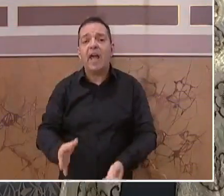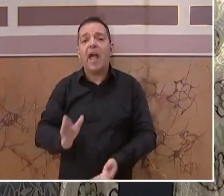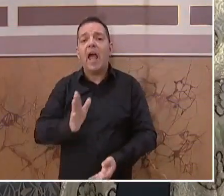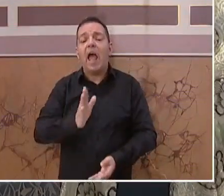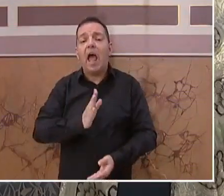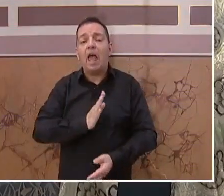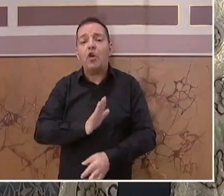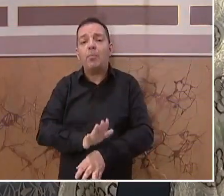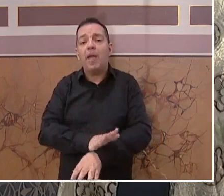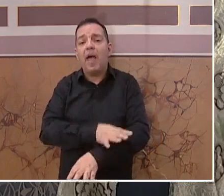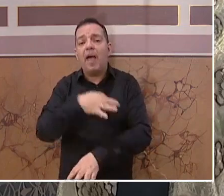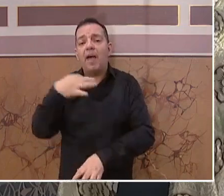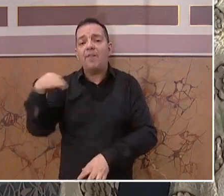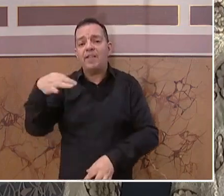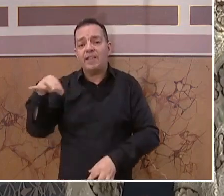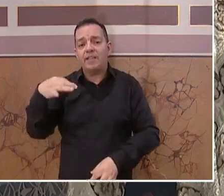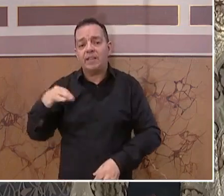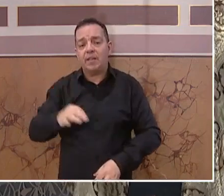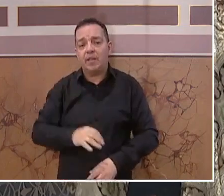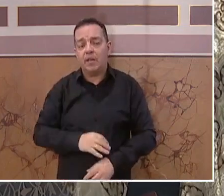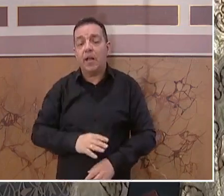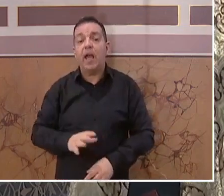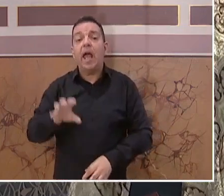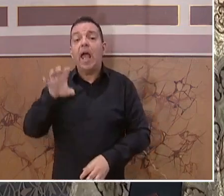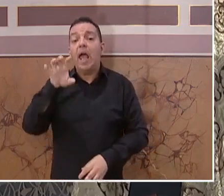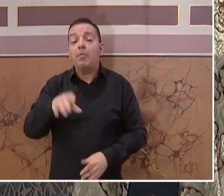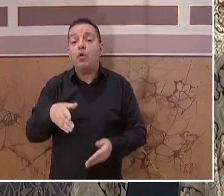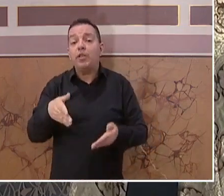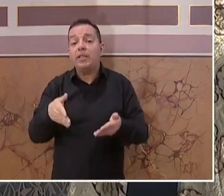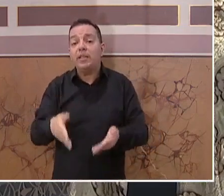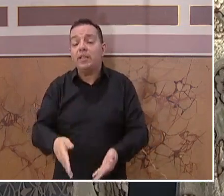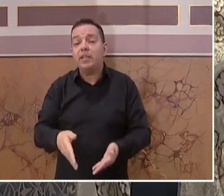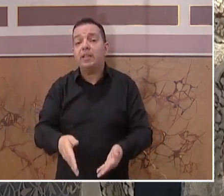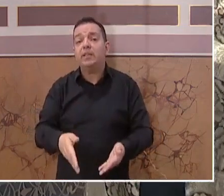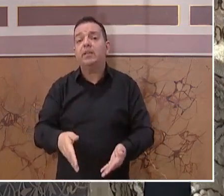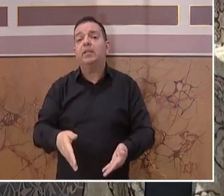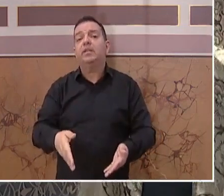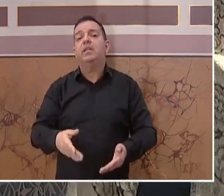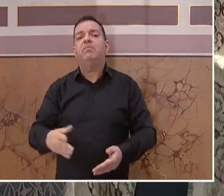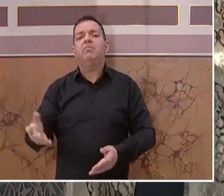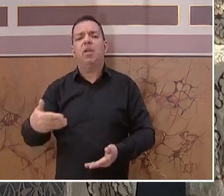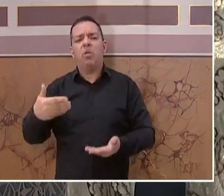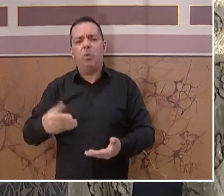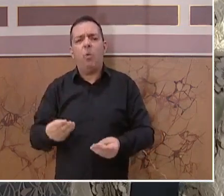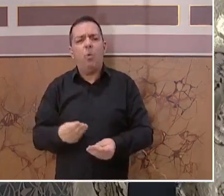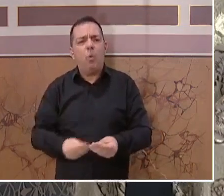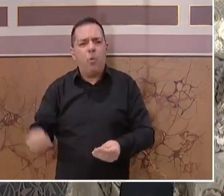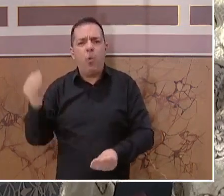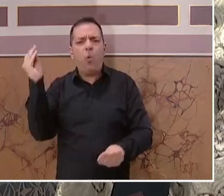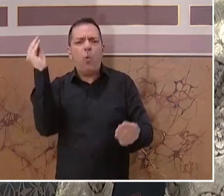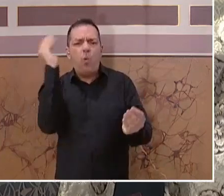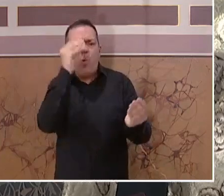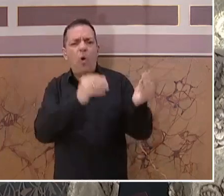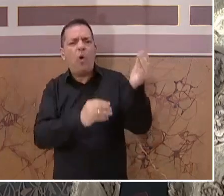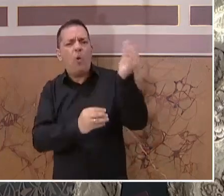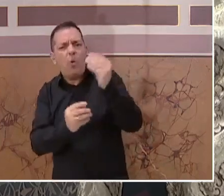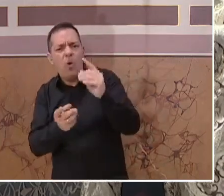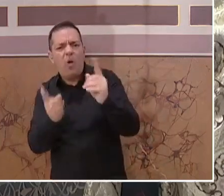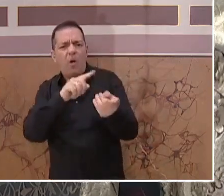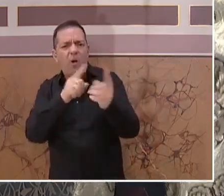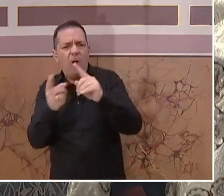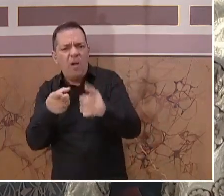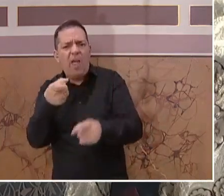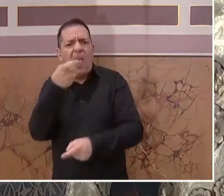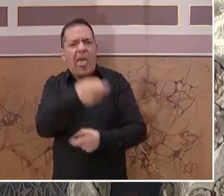ανθρωπιά. Σε μια εποχή όπου κυριαρχεί η αδικία, το έγκλημα,